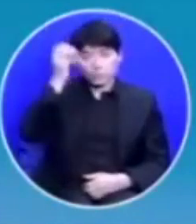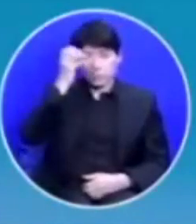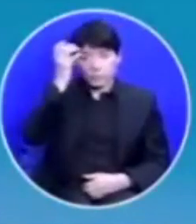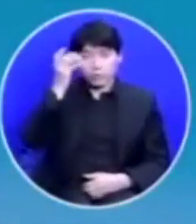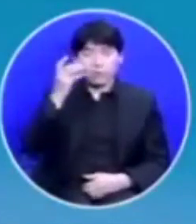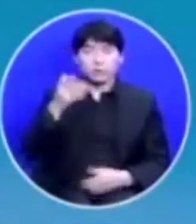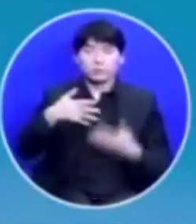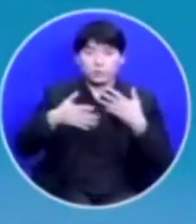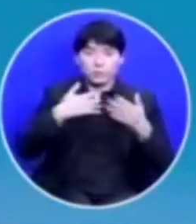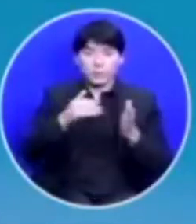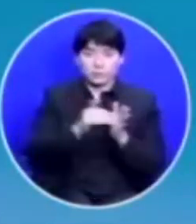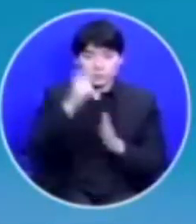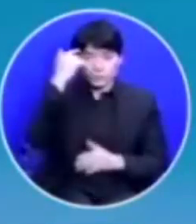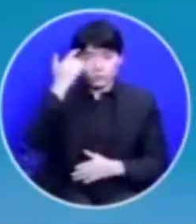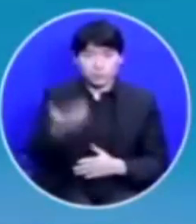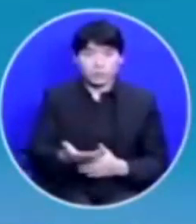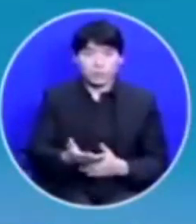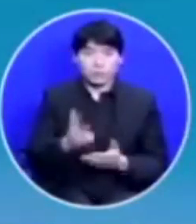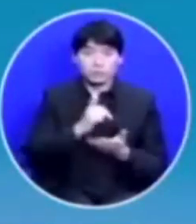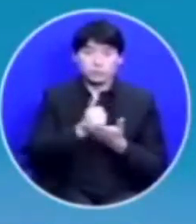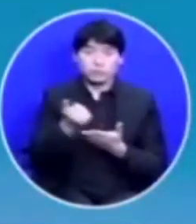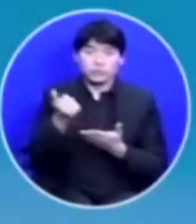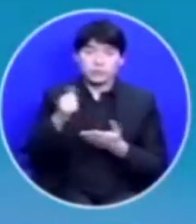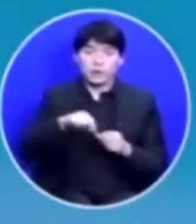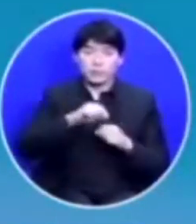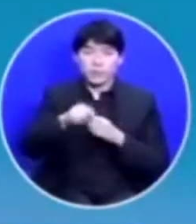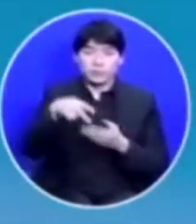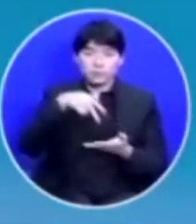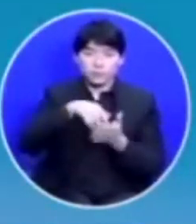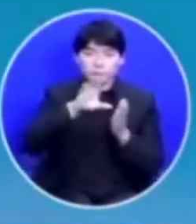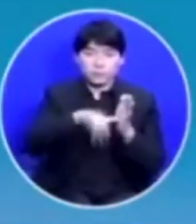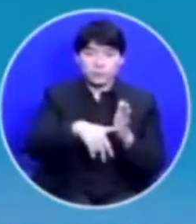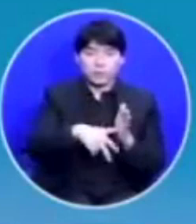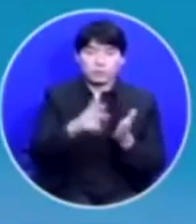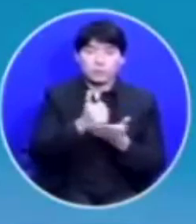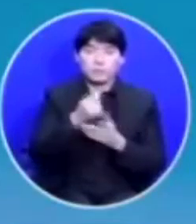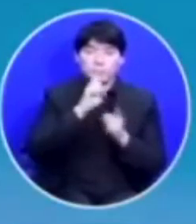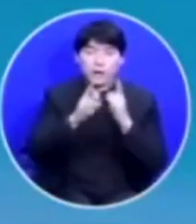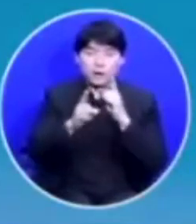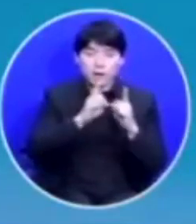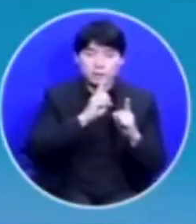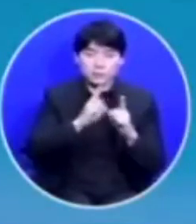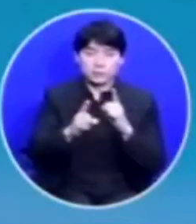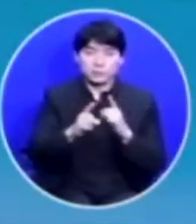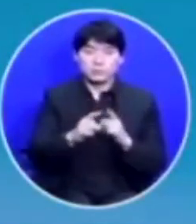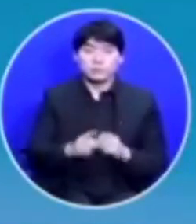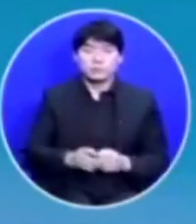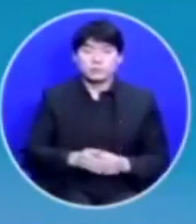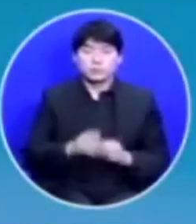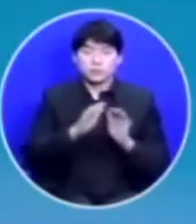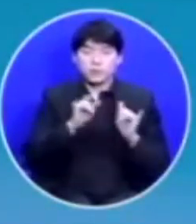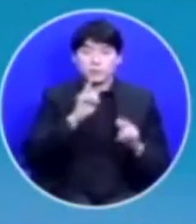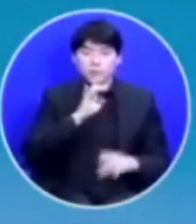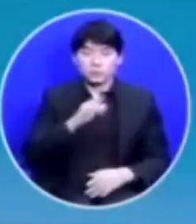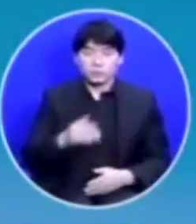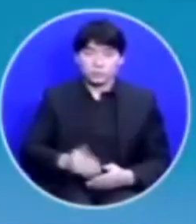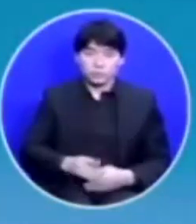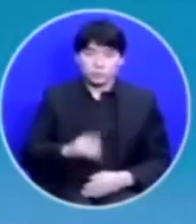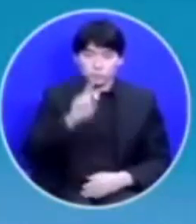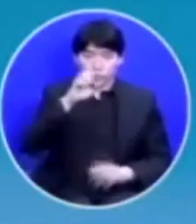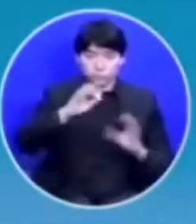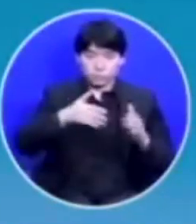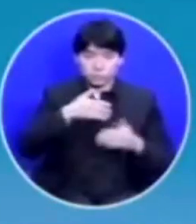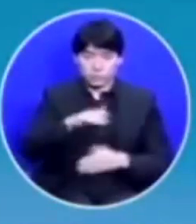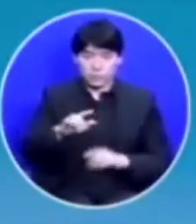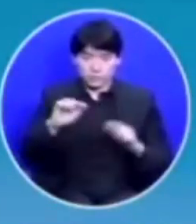주님 앞에 섰을 때 주여 주여 하는 자마다 다 천국에 가는게 아니라고 했는데 꼭 내 아이들은